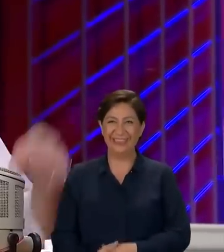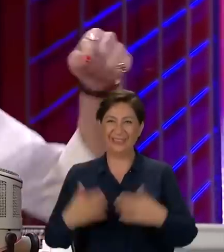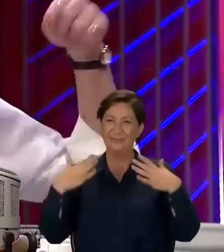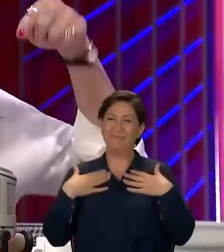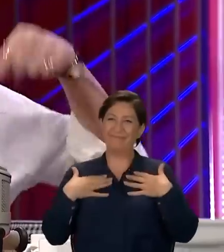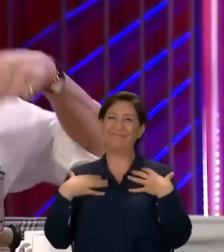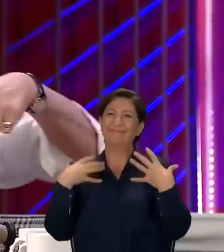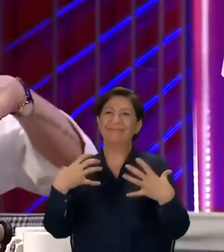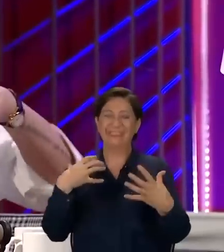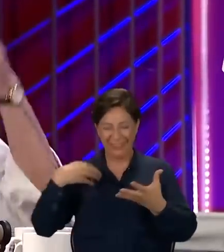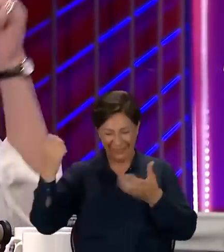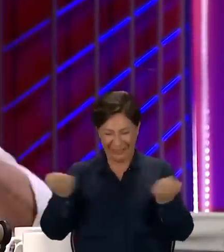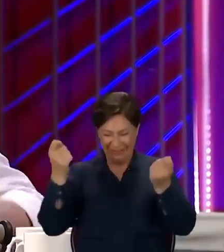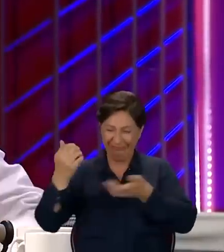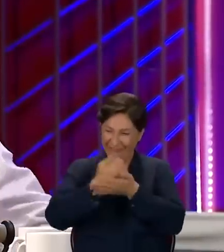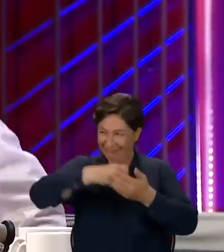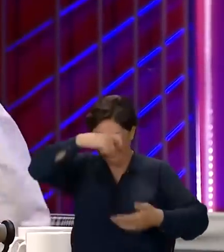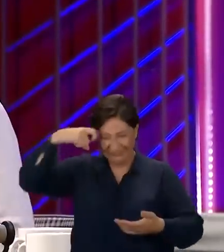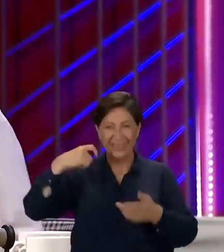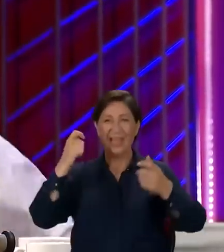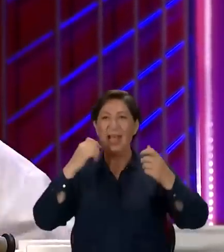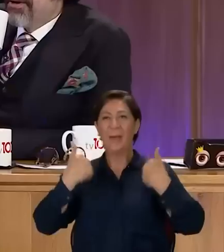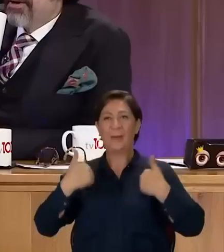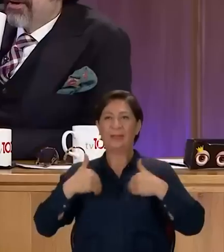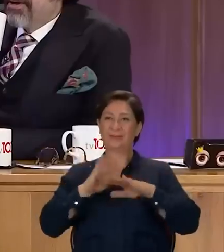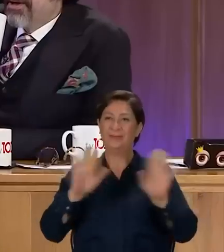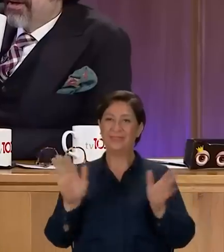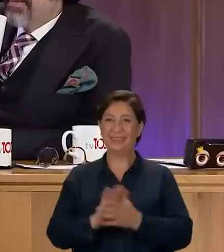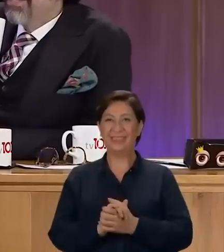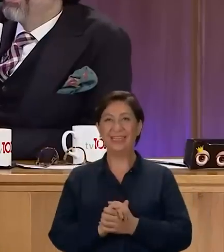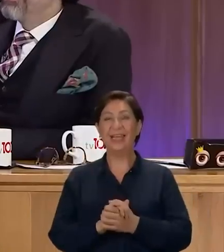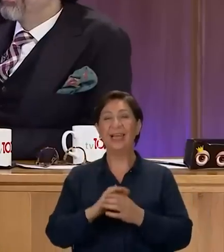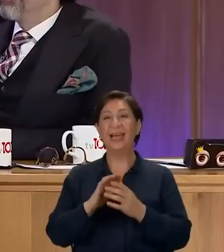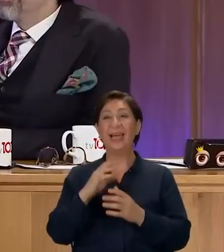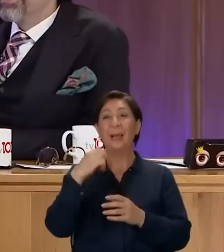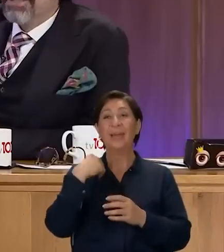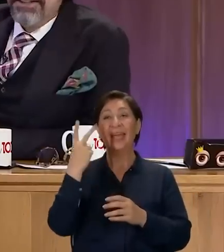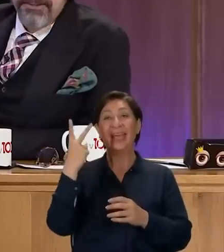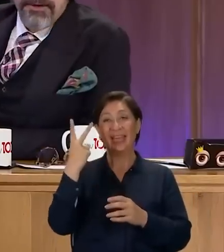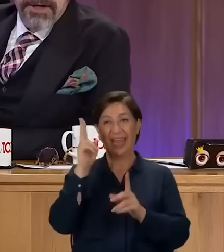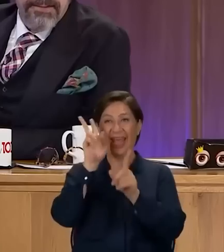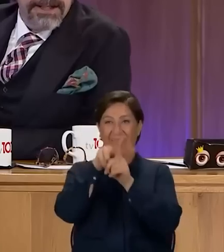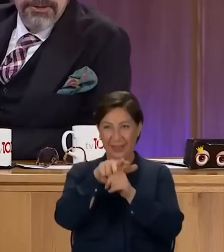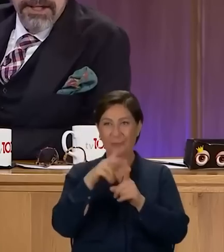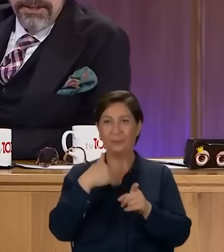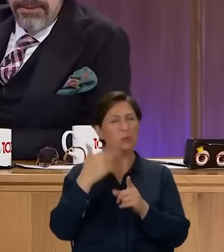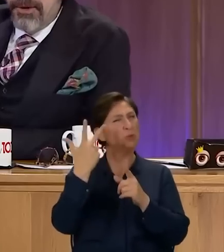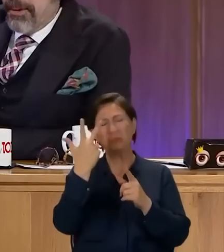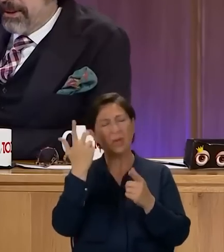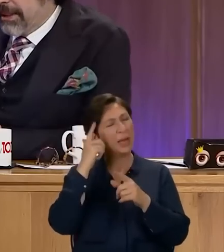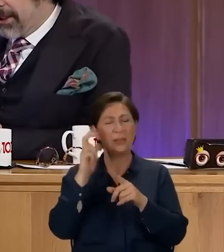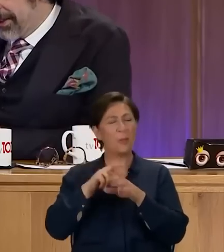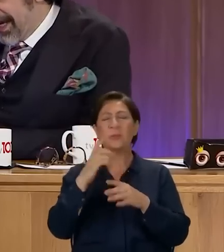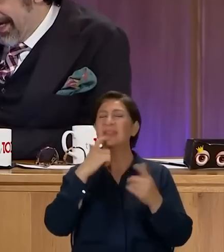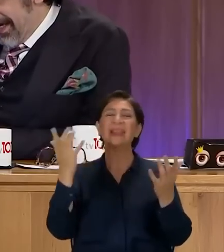Ya çalıştım, kazandım. Ben öyle yaptırdım diye. Neyse, Allah'tan çok fazla Google'da. Ben iki kere katıldım o programa. Belki üç keredir bilmiyorum